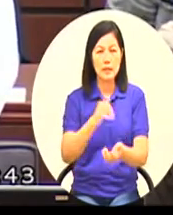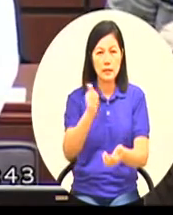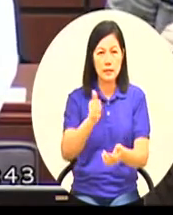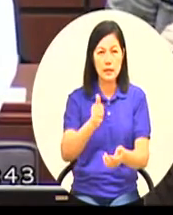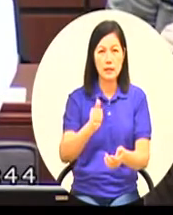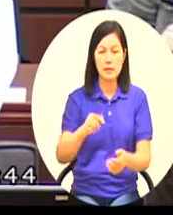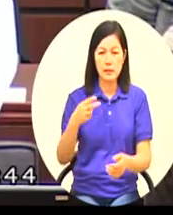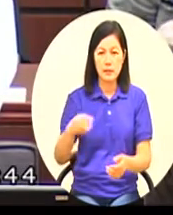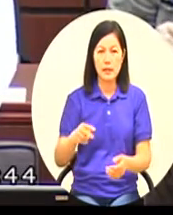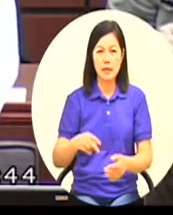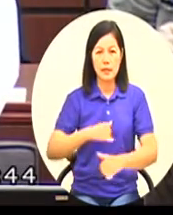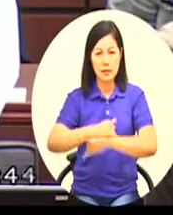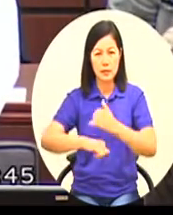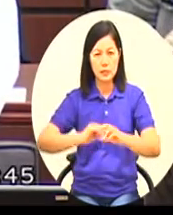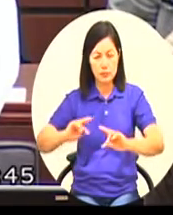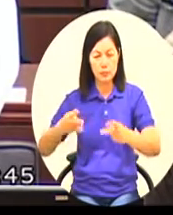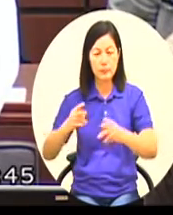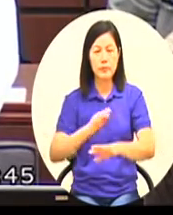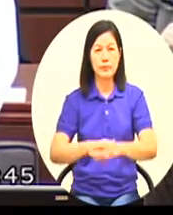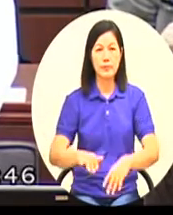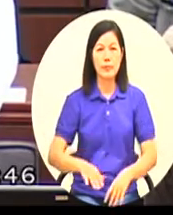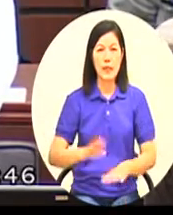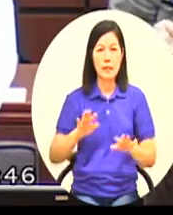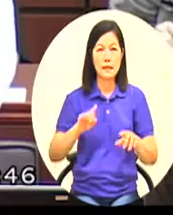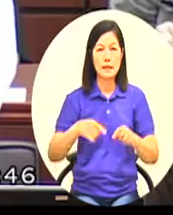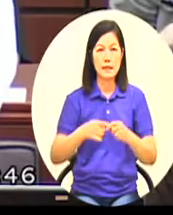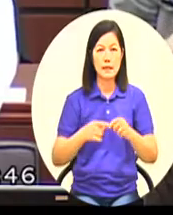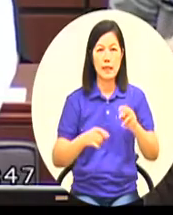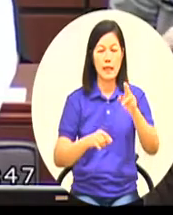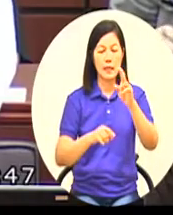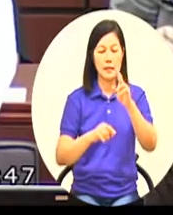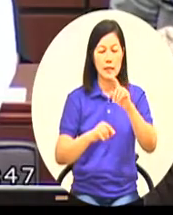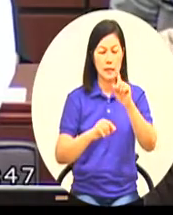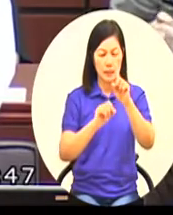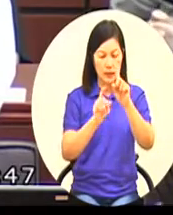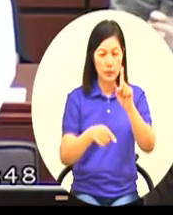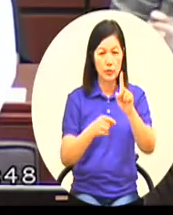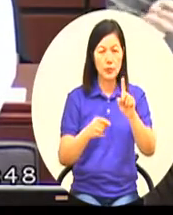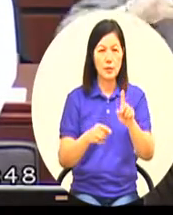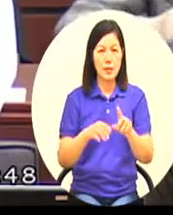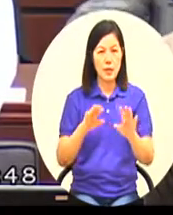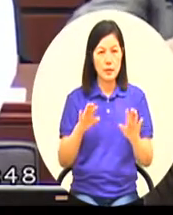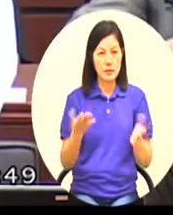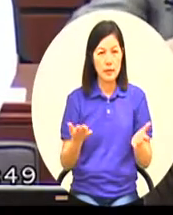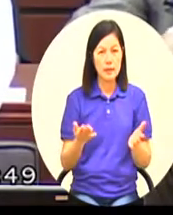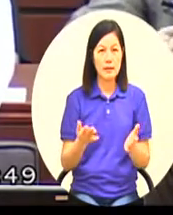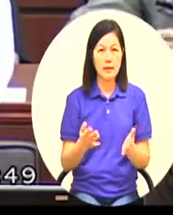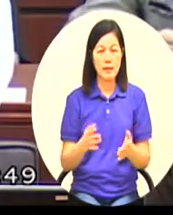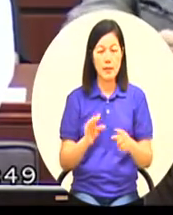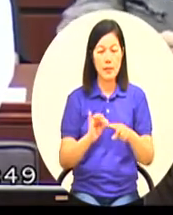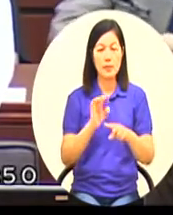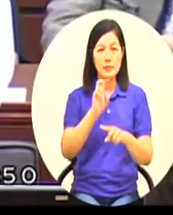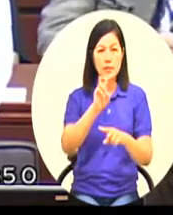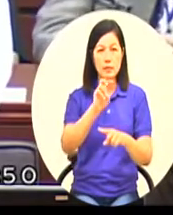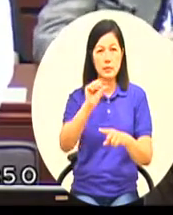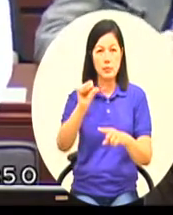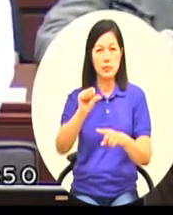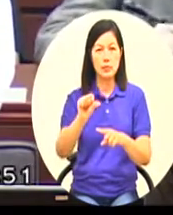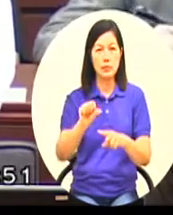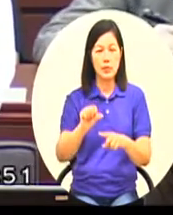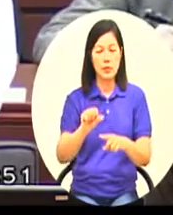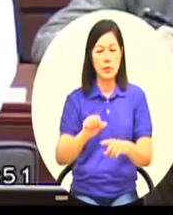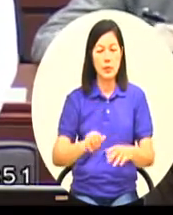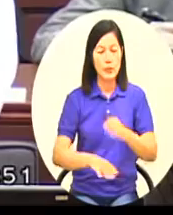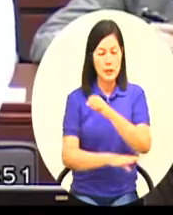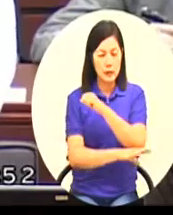变。所以今年年初其实大概基本上只有不到 25% 是从我们的基层诊所通